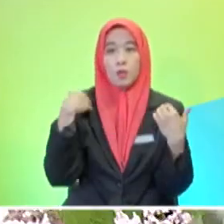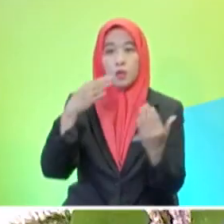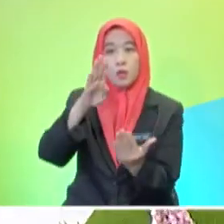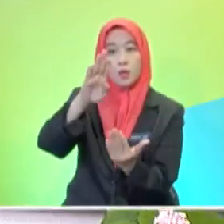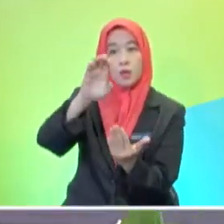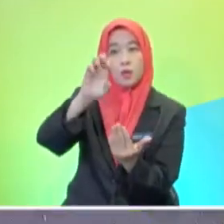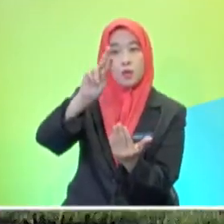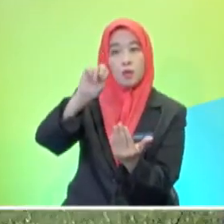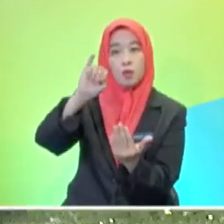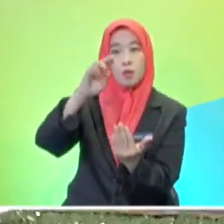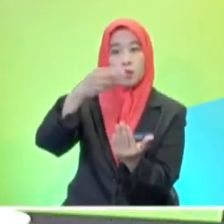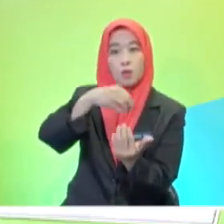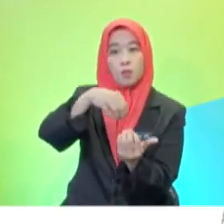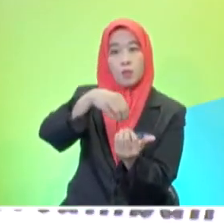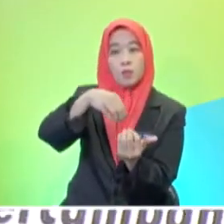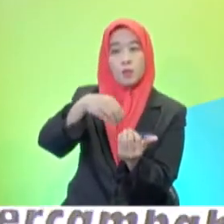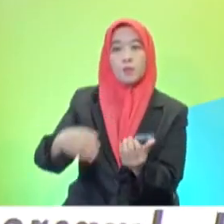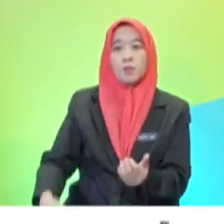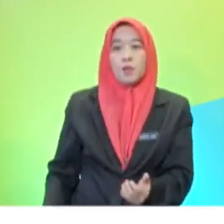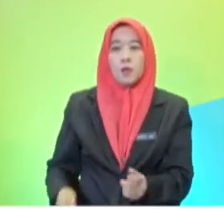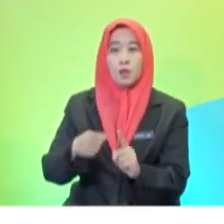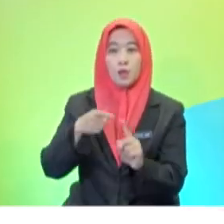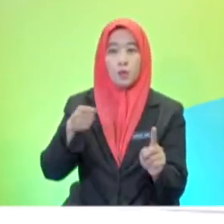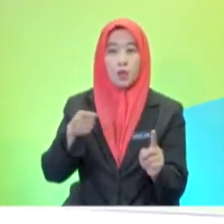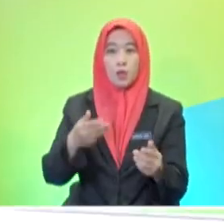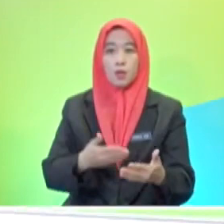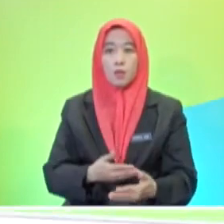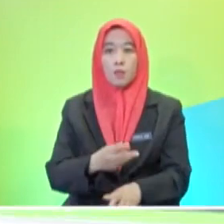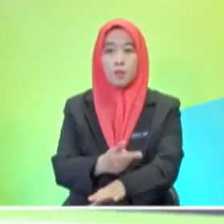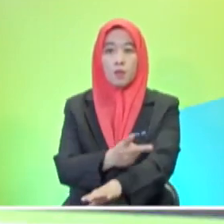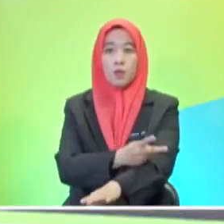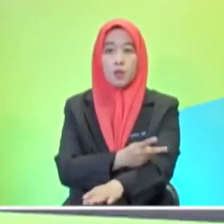sikit tak? Boleh cikgu. Terima kasih. Jadi peringkat bayinya cikgu. Ya, itu